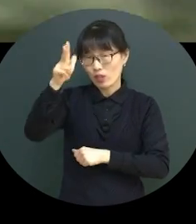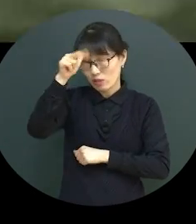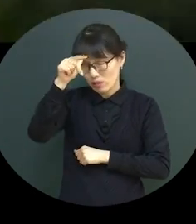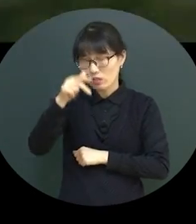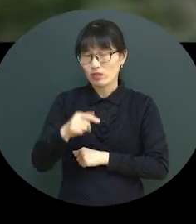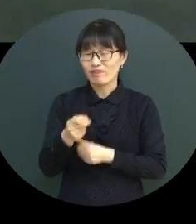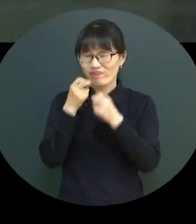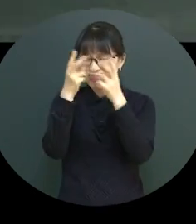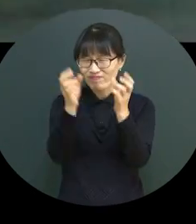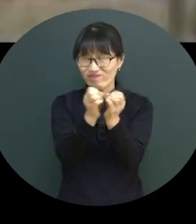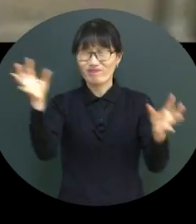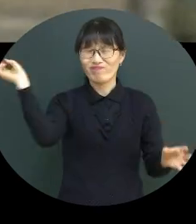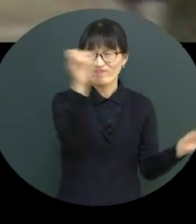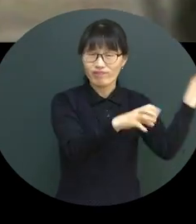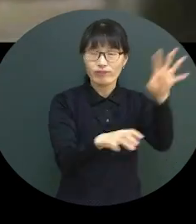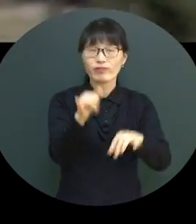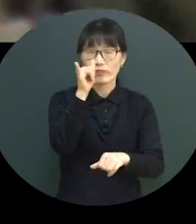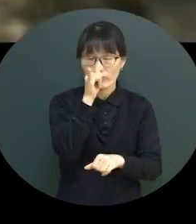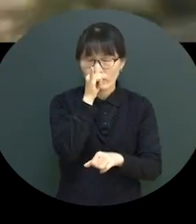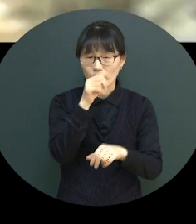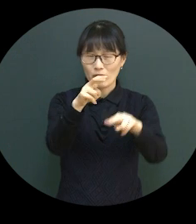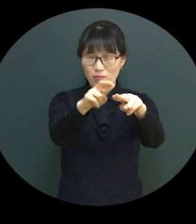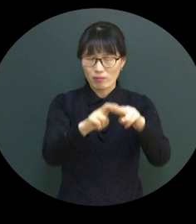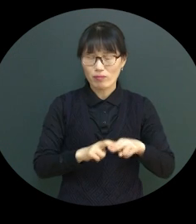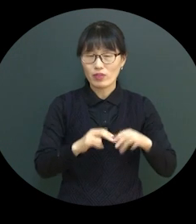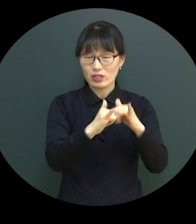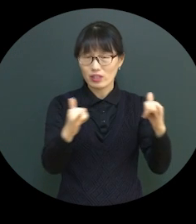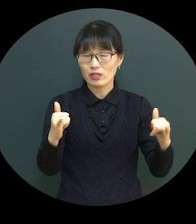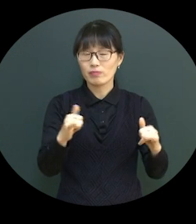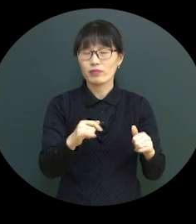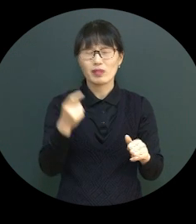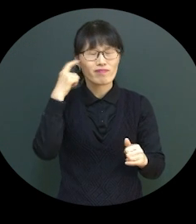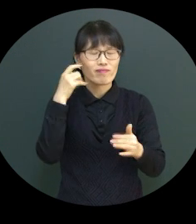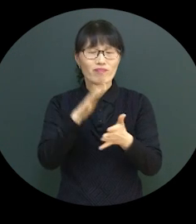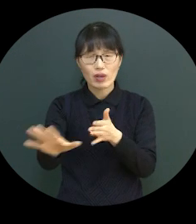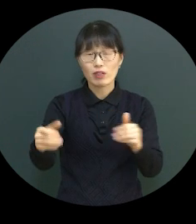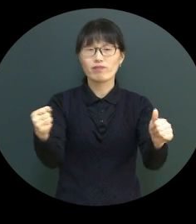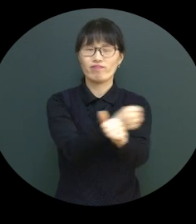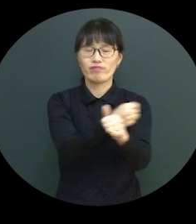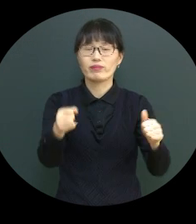최루탄과 가스로 저지하고 탑승자를 무차별 구타했습니다.